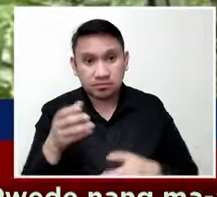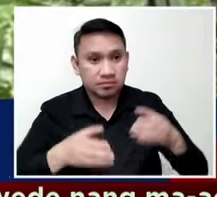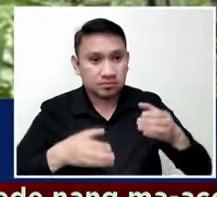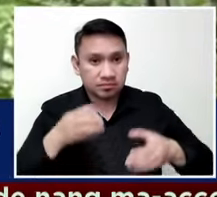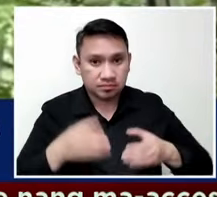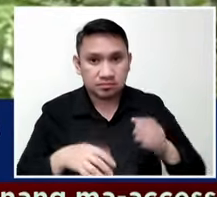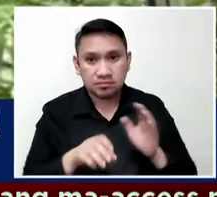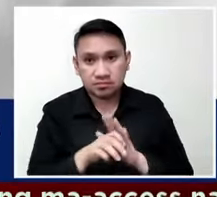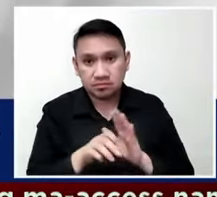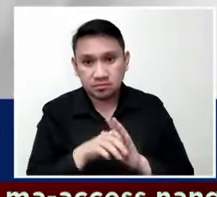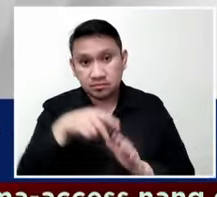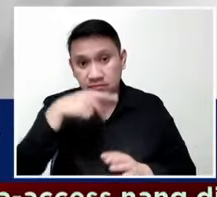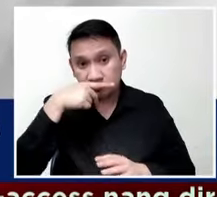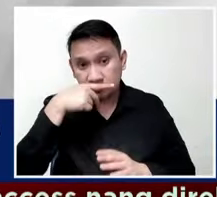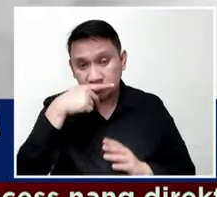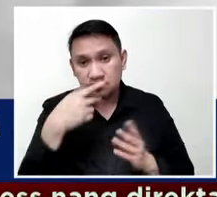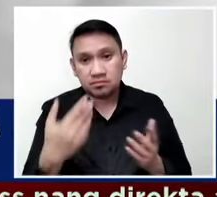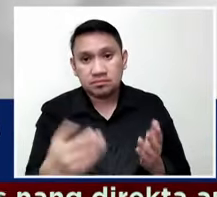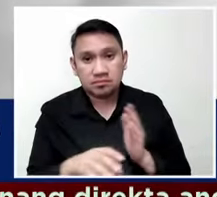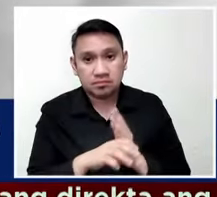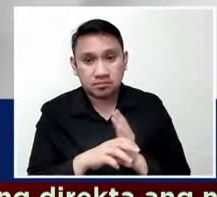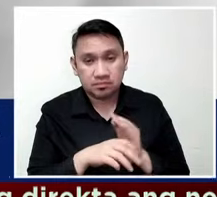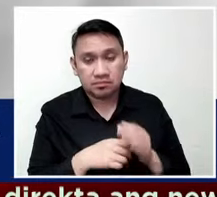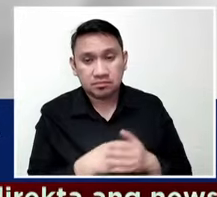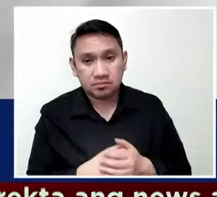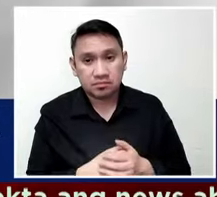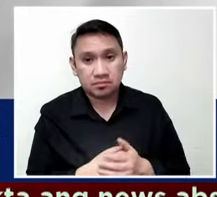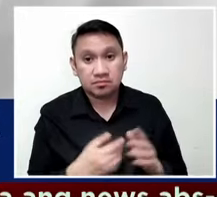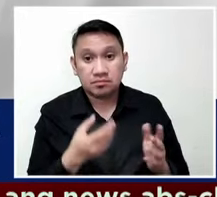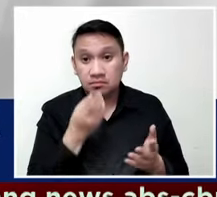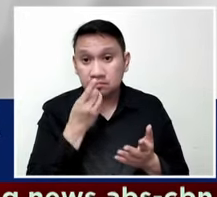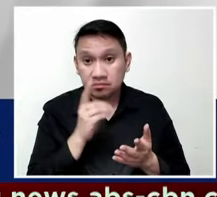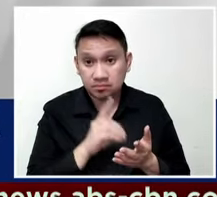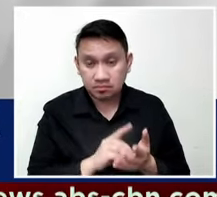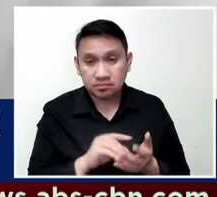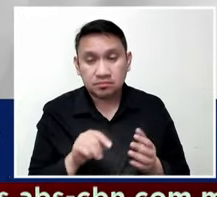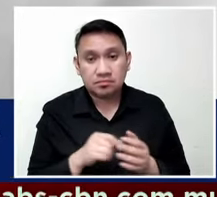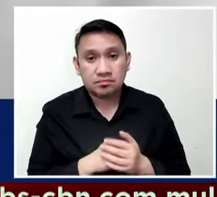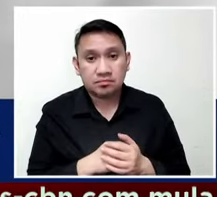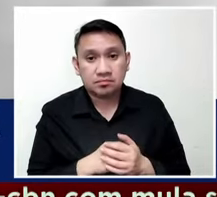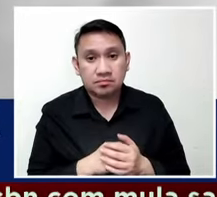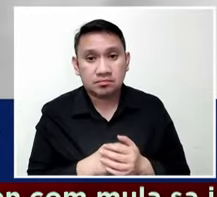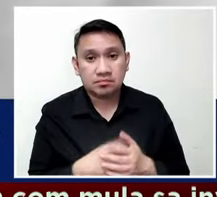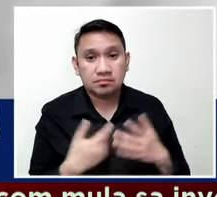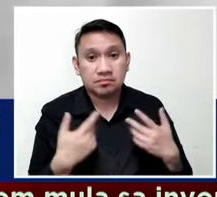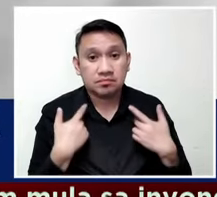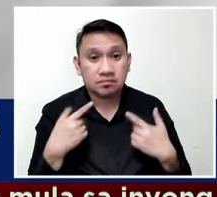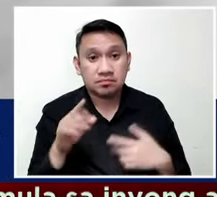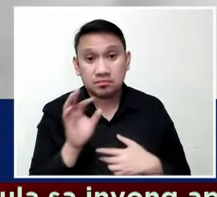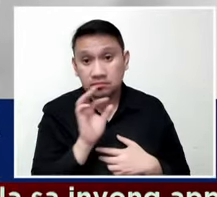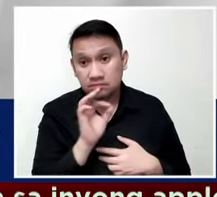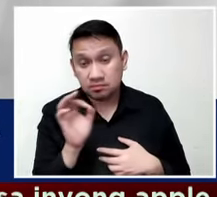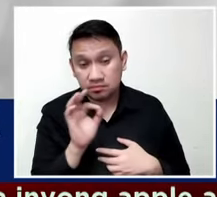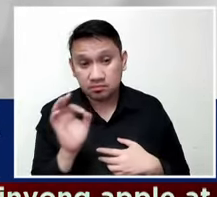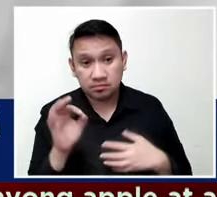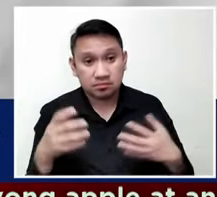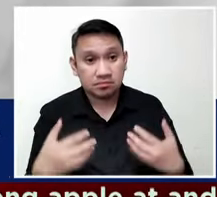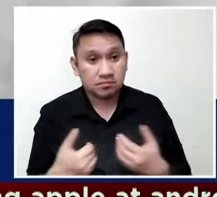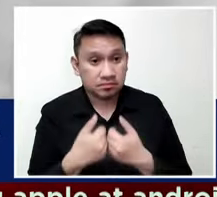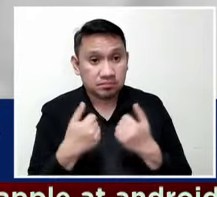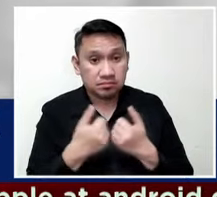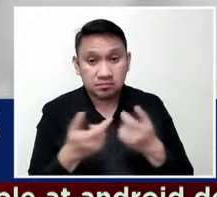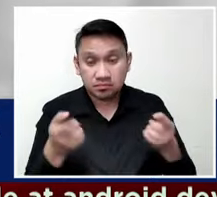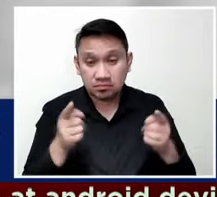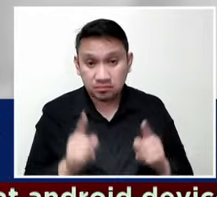ng mga pampribadong sasakyan. Sa datos ng MMDA Road Safety Unit, nasa higit 900 ang mga aksidenteng kinasangkutan